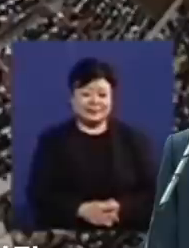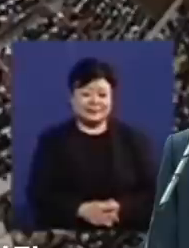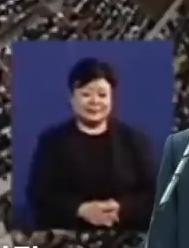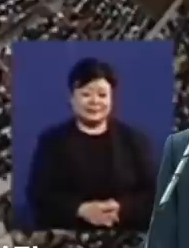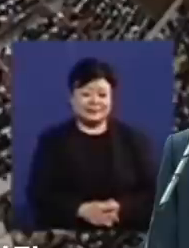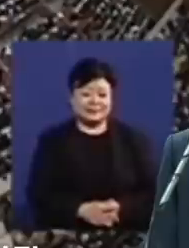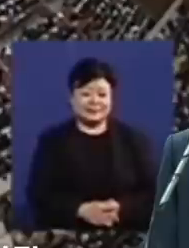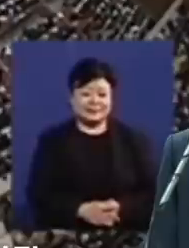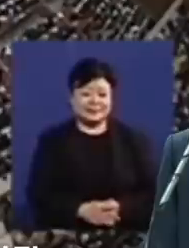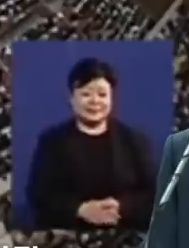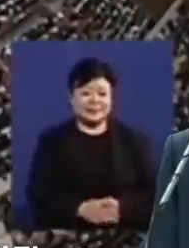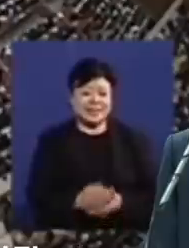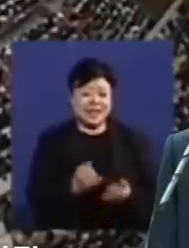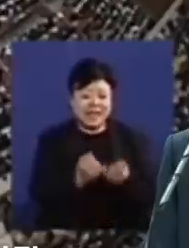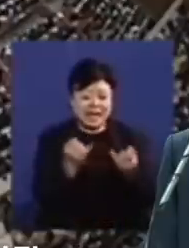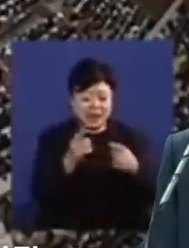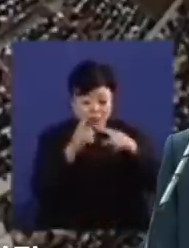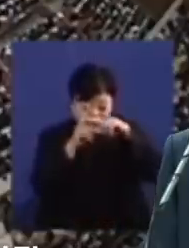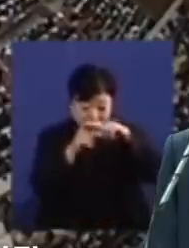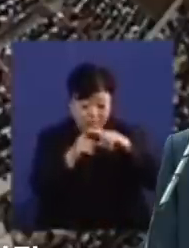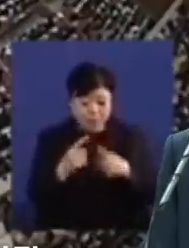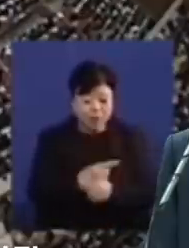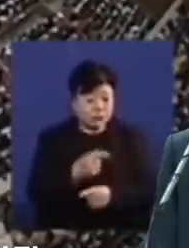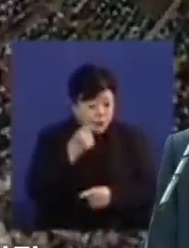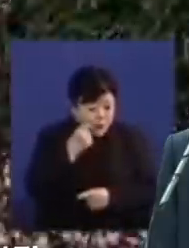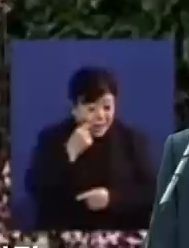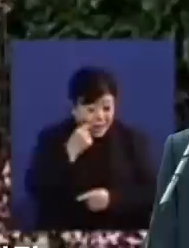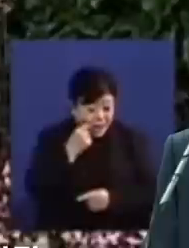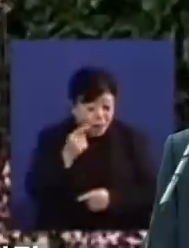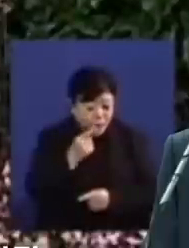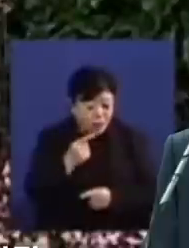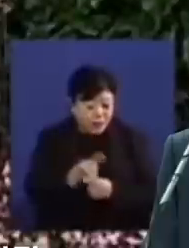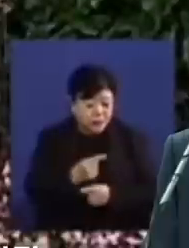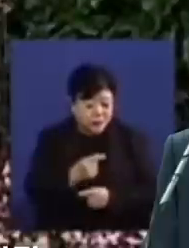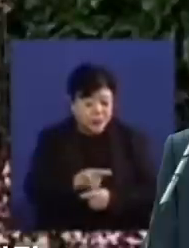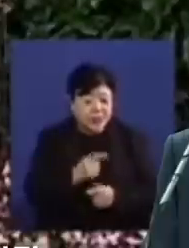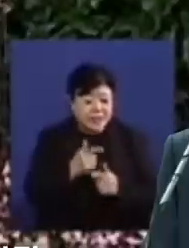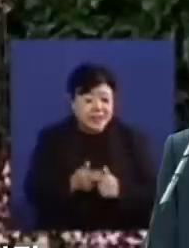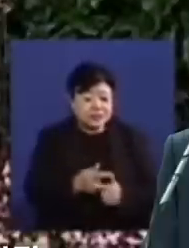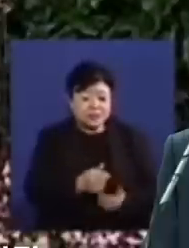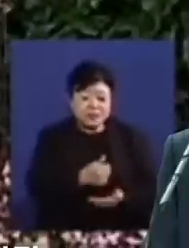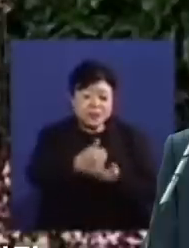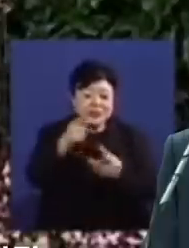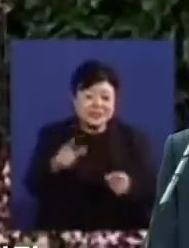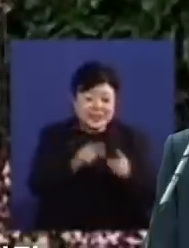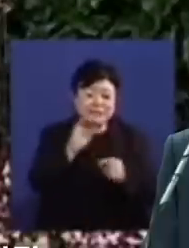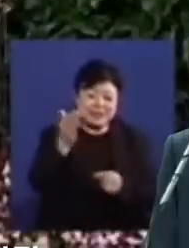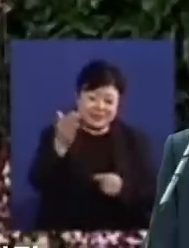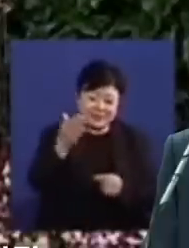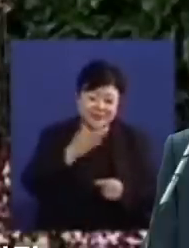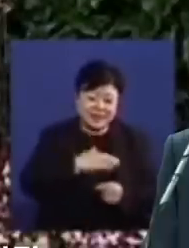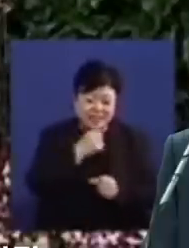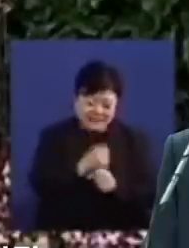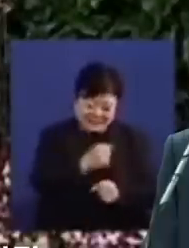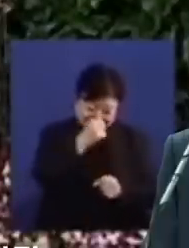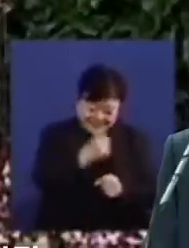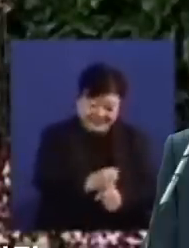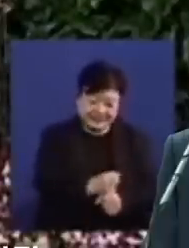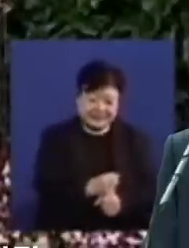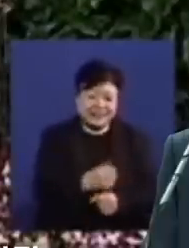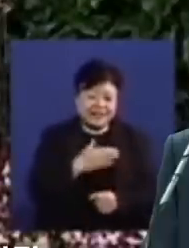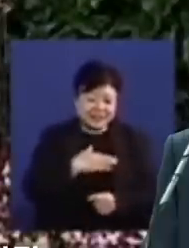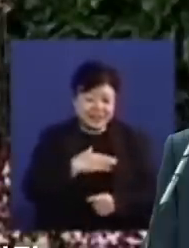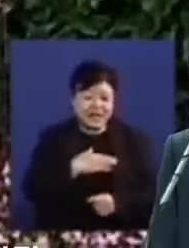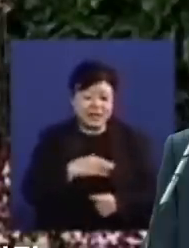그 간호사는 무엇보다도 바꿀 수 없는 그리스도에 대한 사랑으로 인해 섬김의 삶을 살았던 것입니다. 나를 지으신,